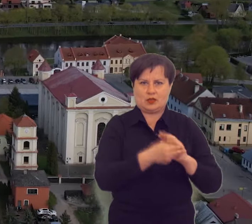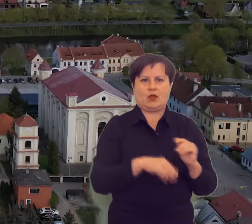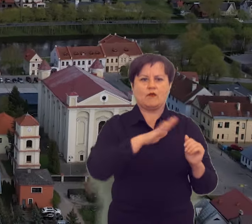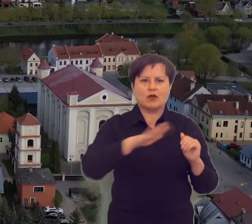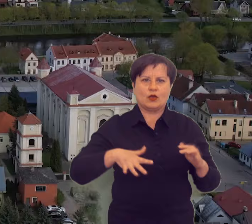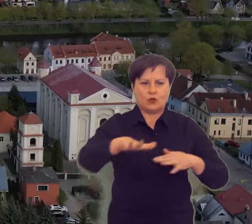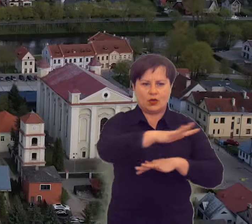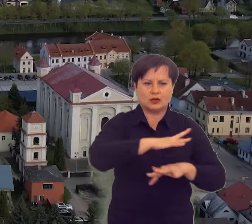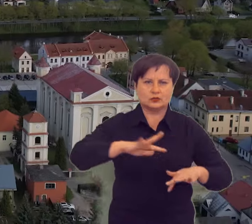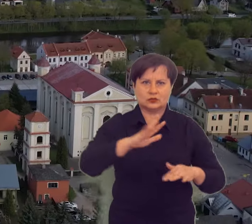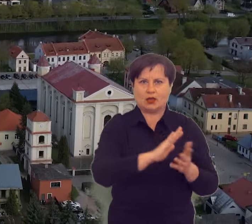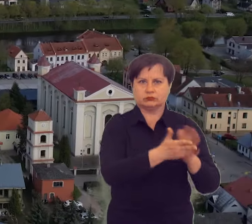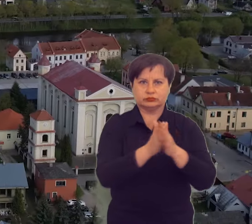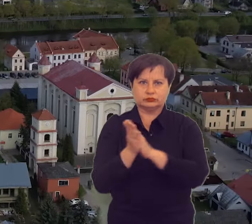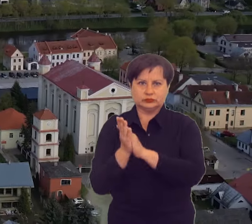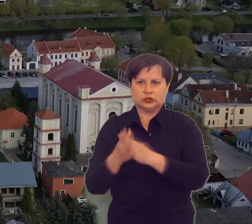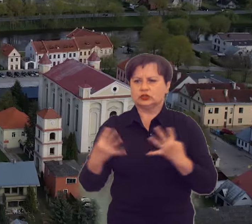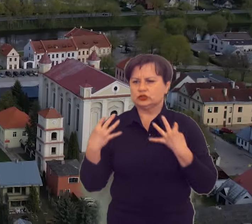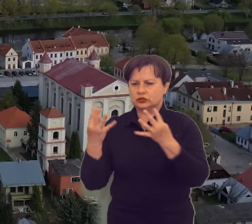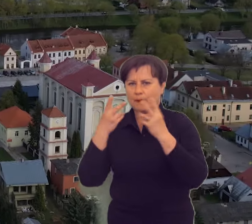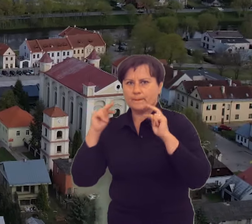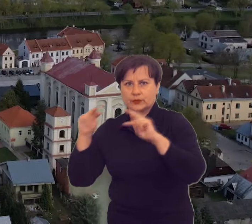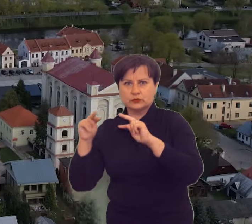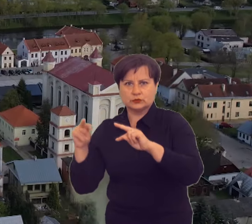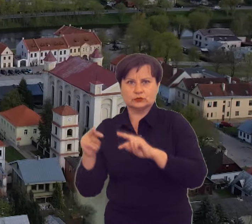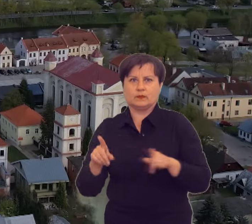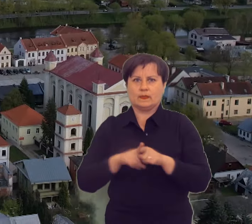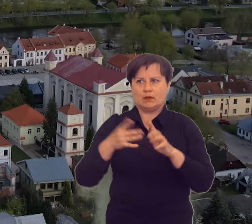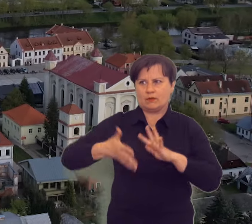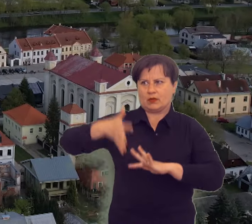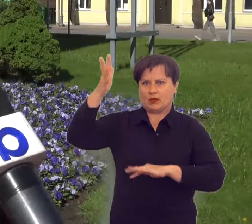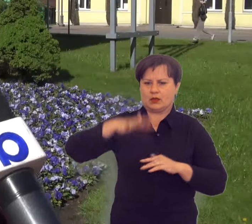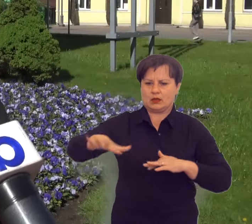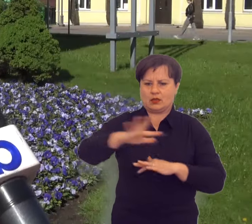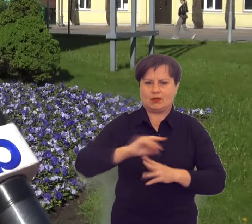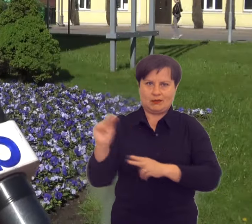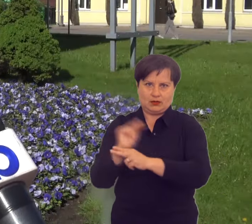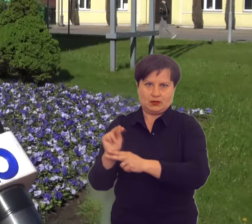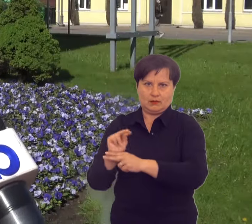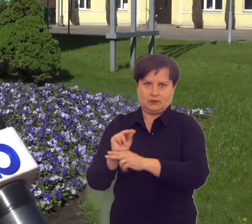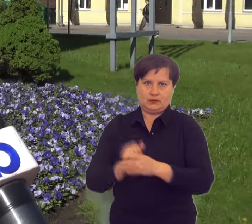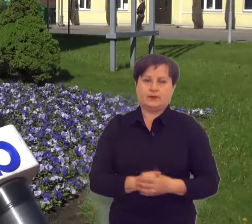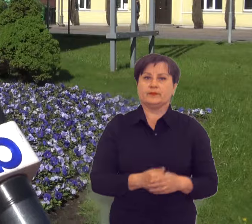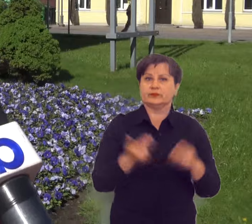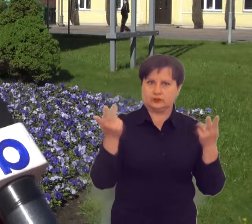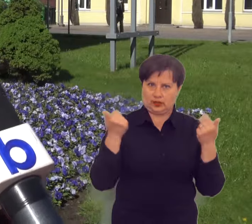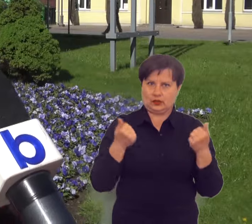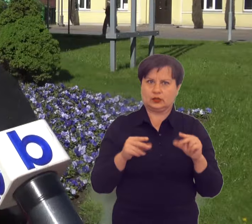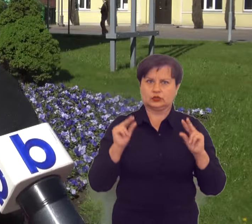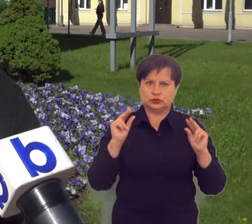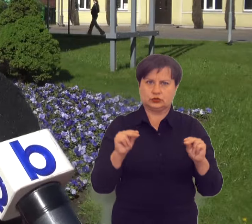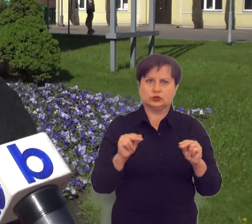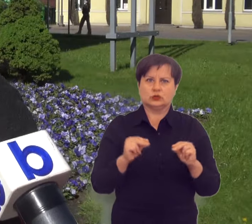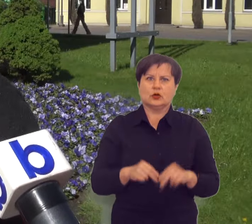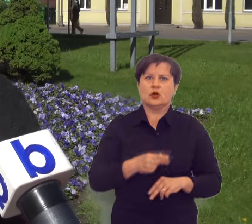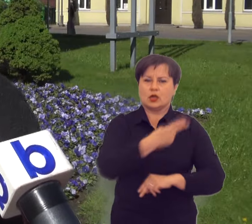aikštelės, prižiūrimi želdynai, parkai, remontuojami daugiabučių kiemai. Taip, iš tikrųjų, darbai Kėdainių